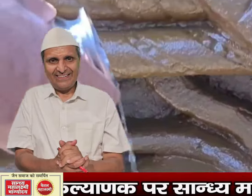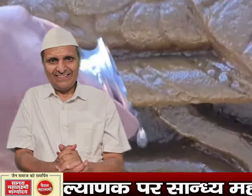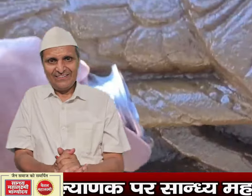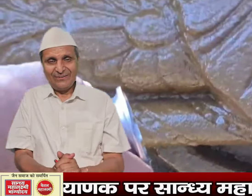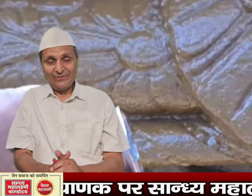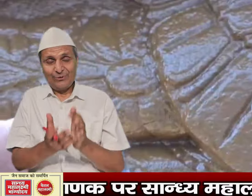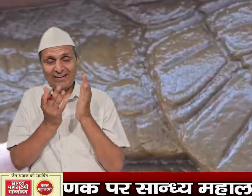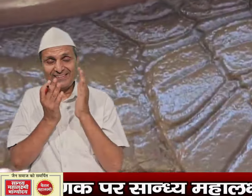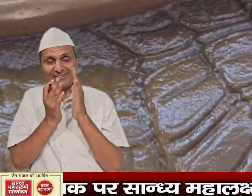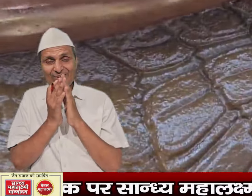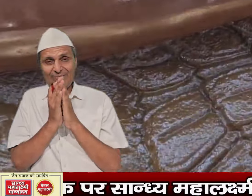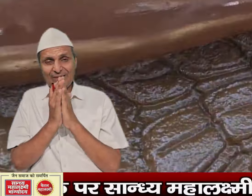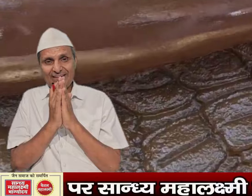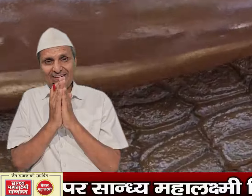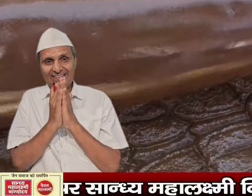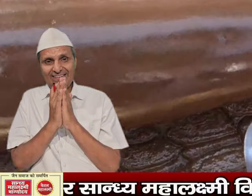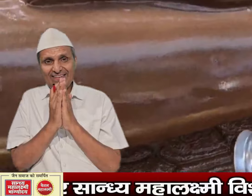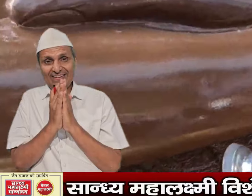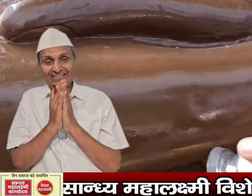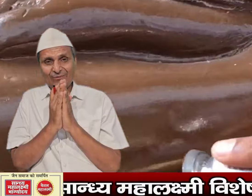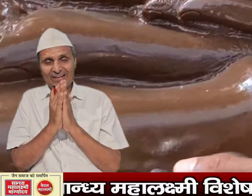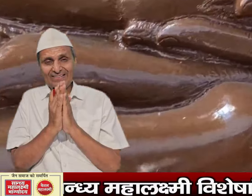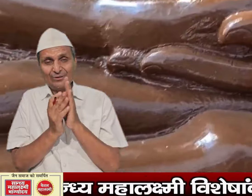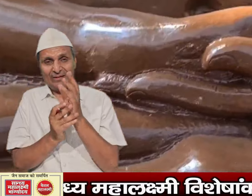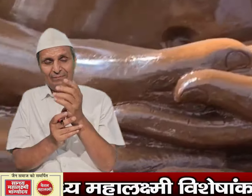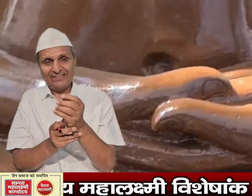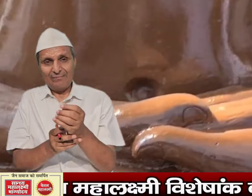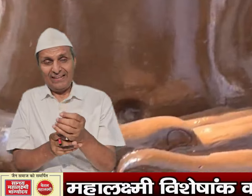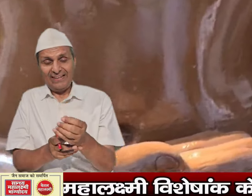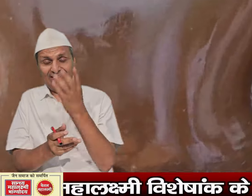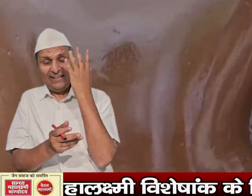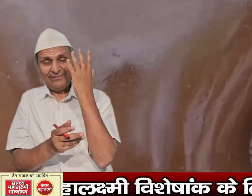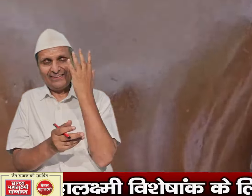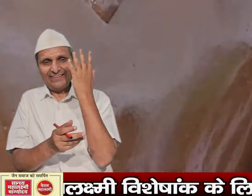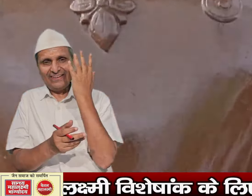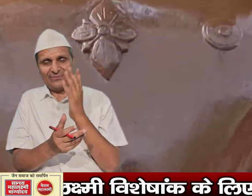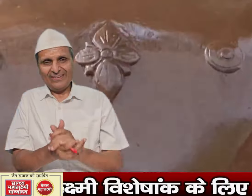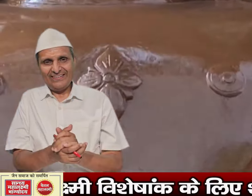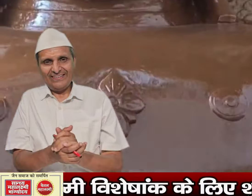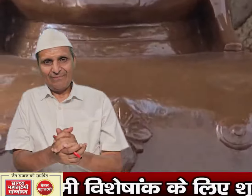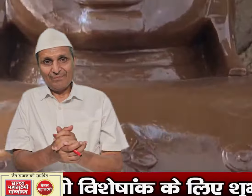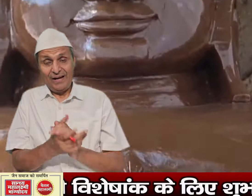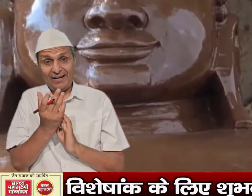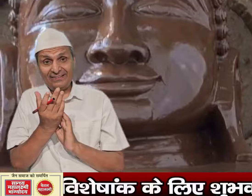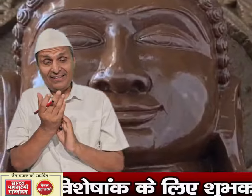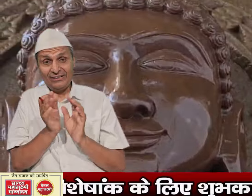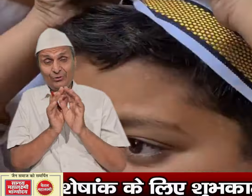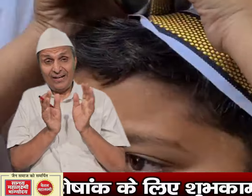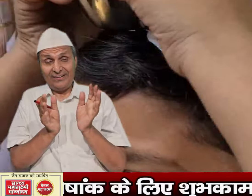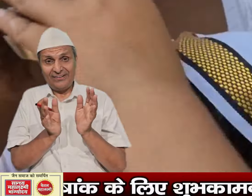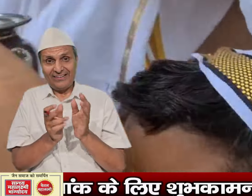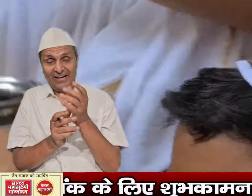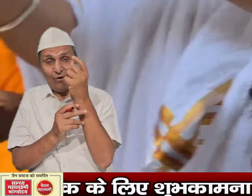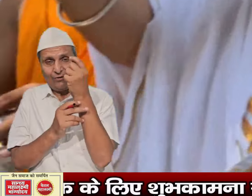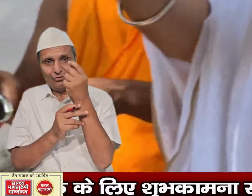था गुरु और हाथ जोड़ के प्रति में खड़े थे कि सौभाग्य से तुम्हारे अभिषेक से पहले देवता तैयार हो गए थे हैरान थे जो